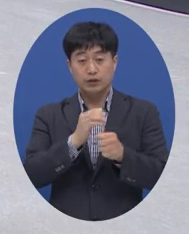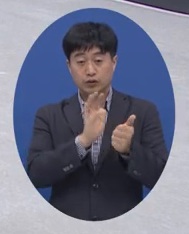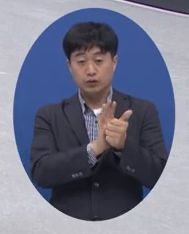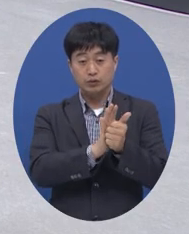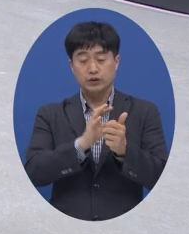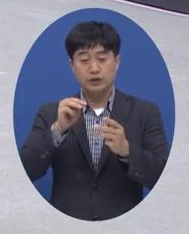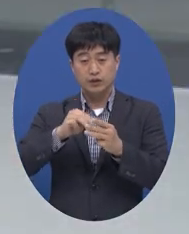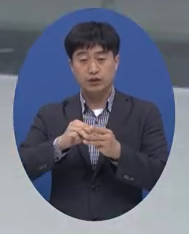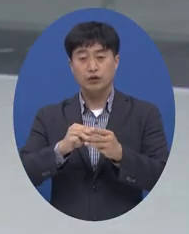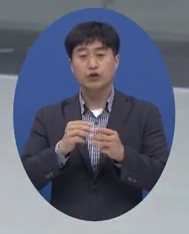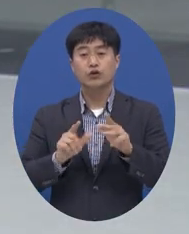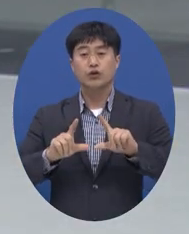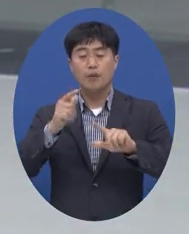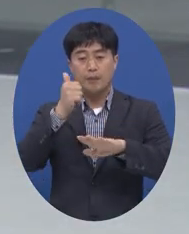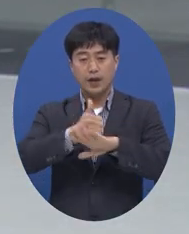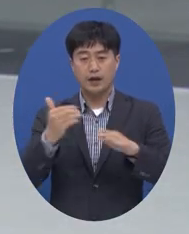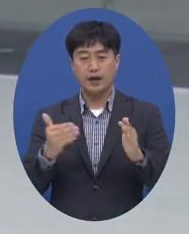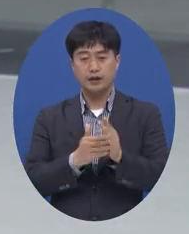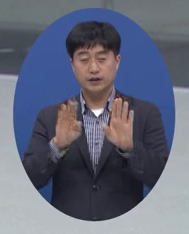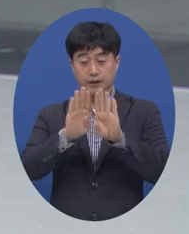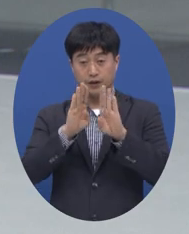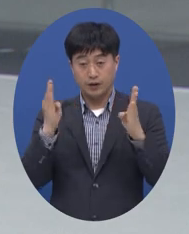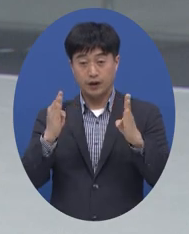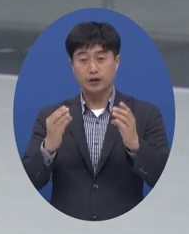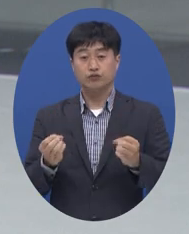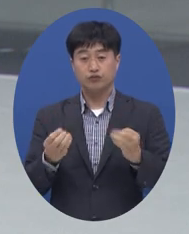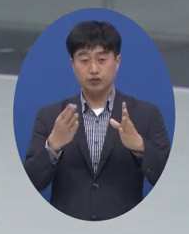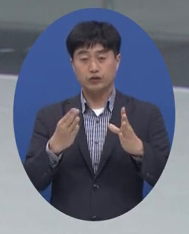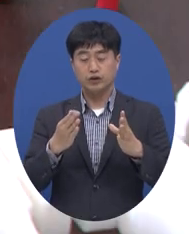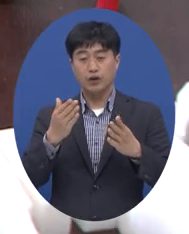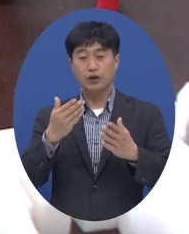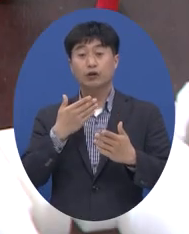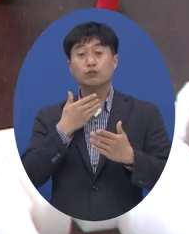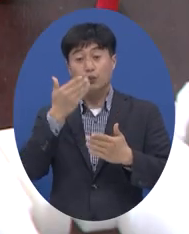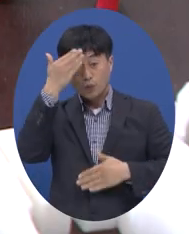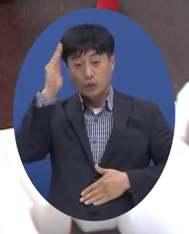경기공예창작지원센터는 올 연말까지 개관 이벤트인 무료 공예 체험을 진행하고